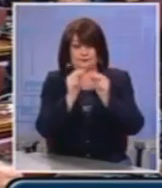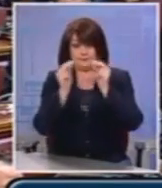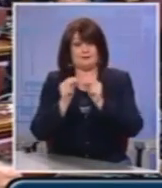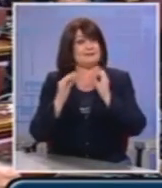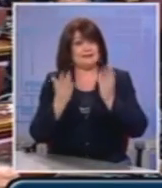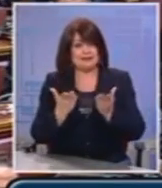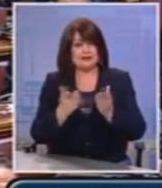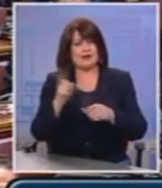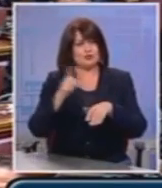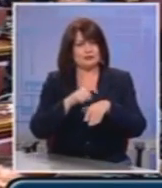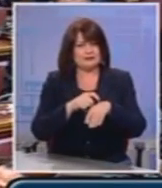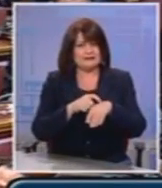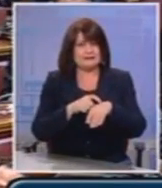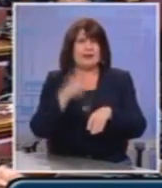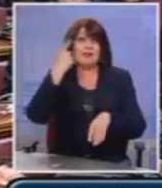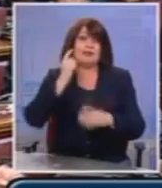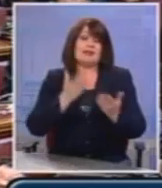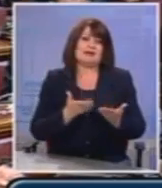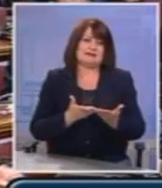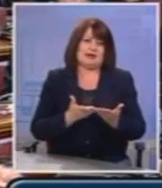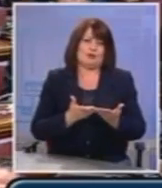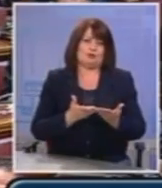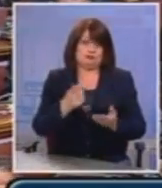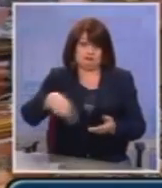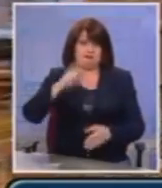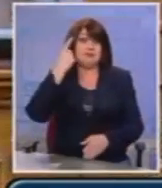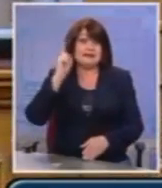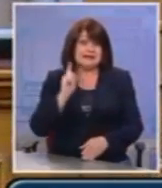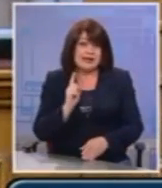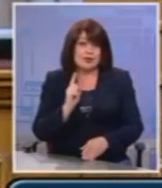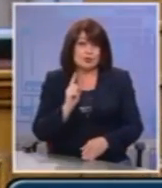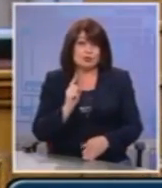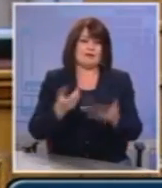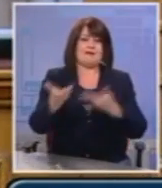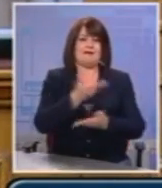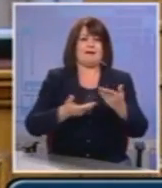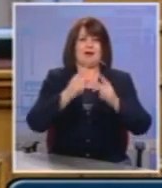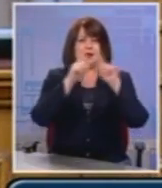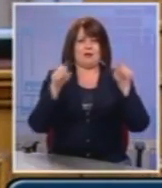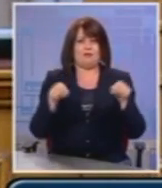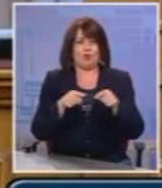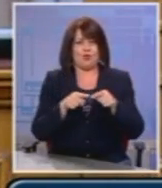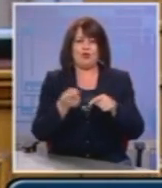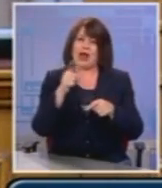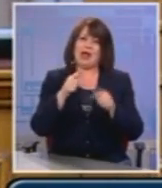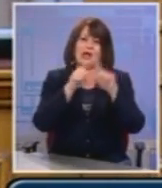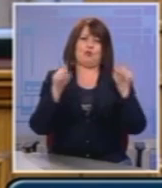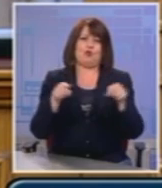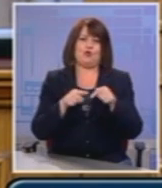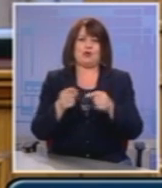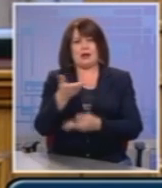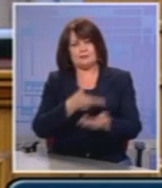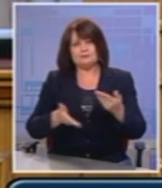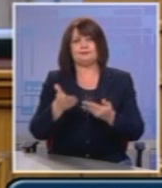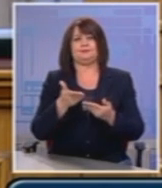οποίες μέχρι τώρα δεν γνωρίζει και δεν έχουν γίνει γνωστές η μία δηλαδή αντικατάσταση των ομολόγων με άλλα που